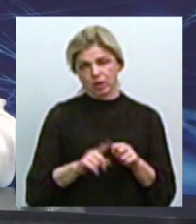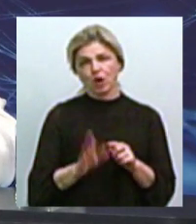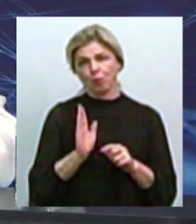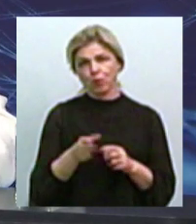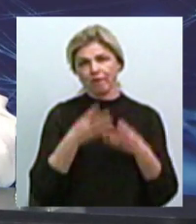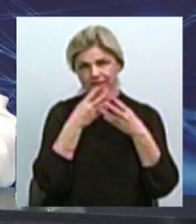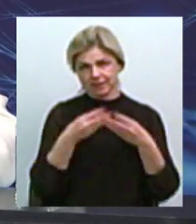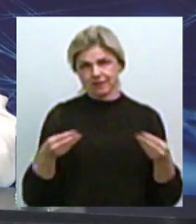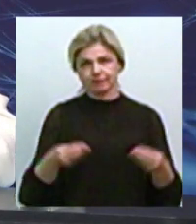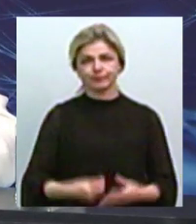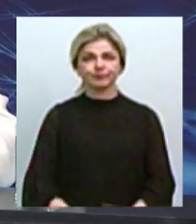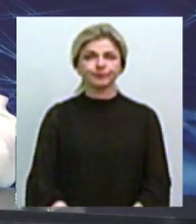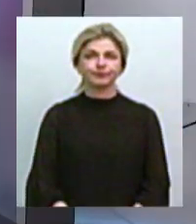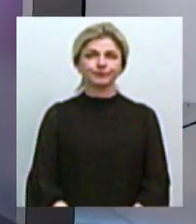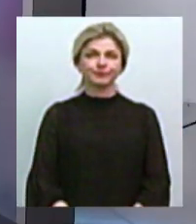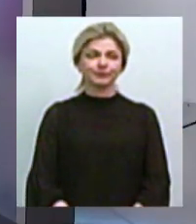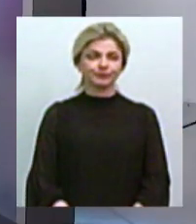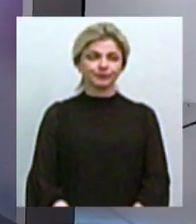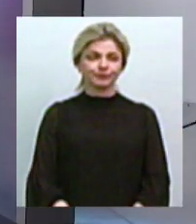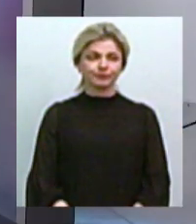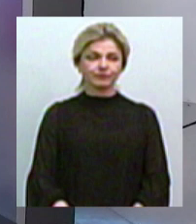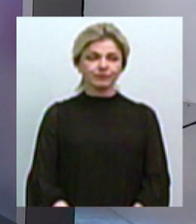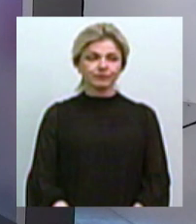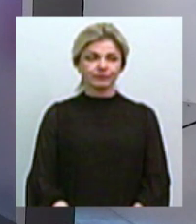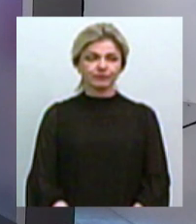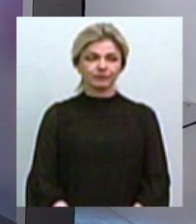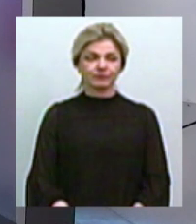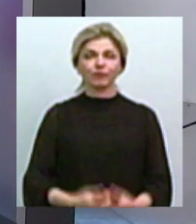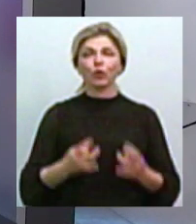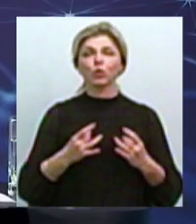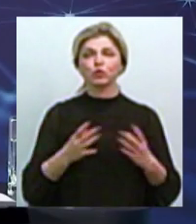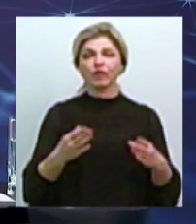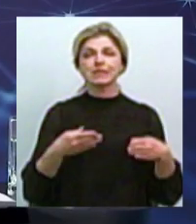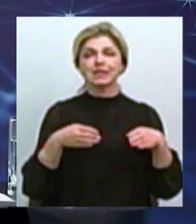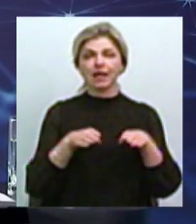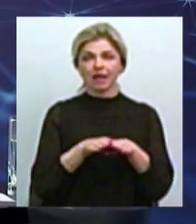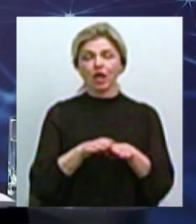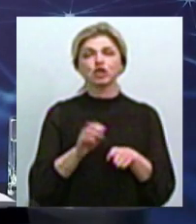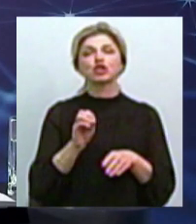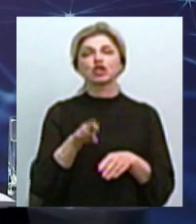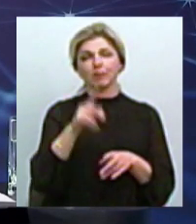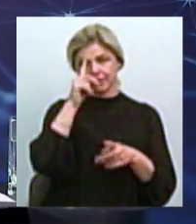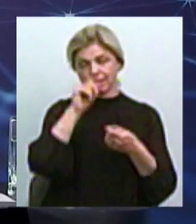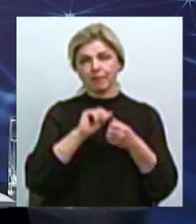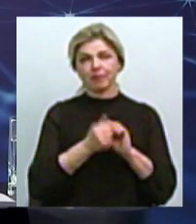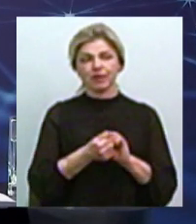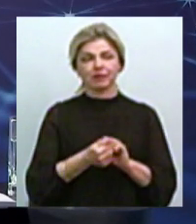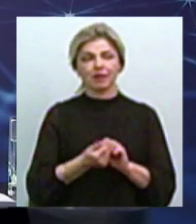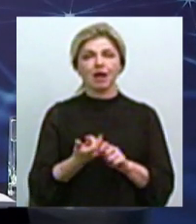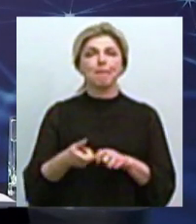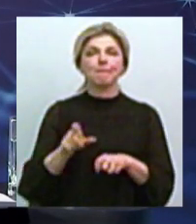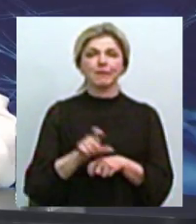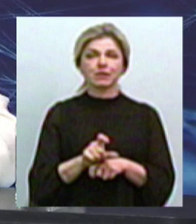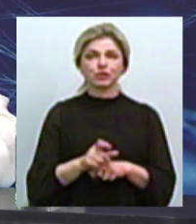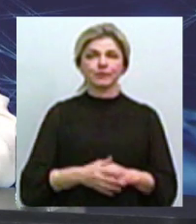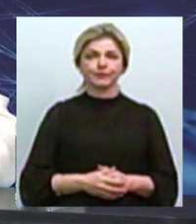ближе к весне, хотя не можем обещать. Тетяна, и урочистое закрытие проекта, чем запомнилось больше за все? Ну,